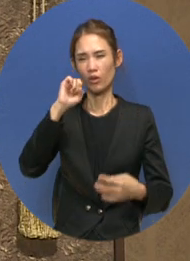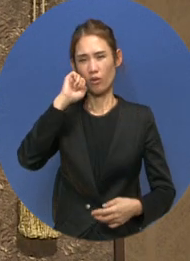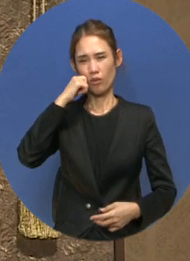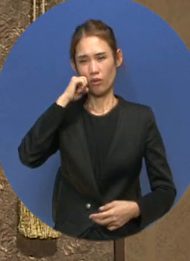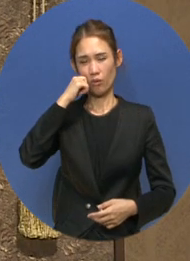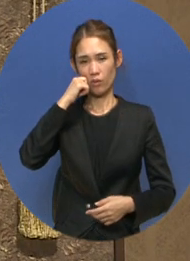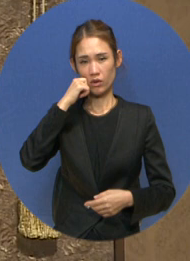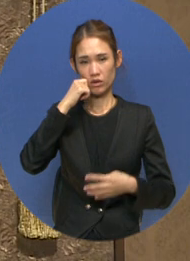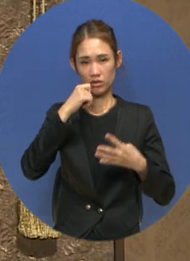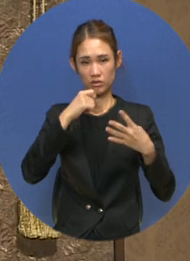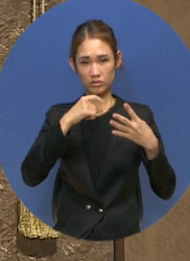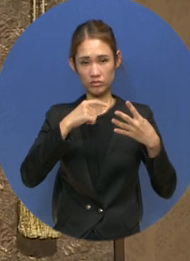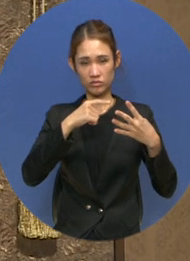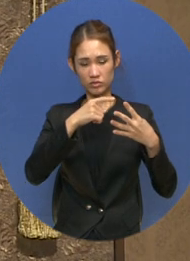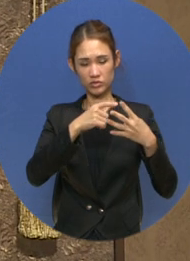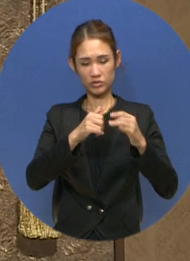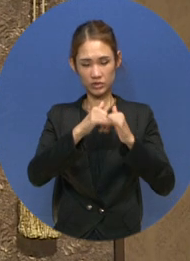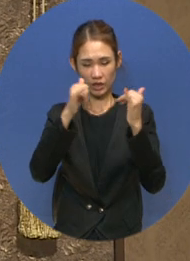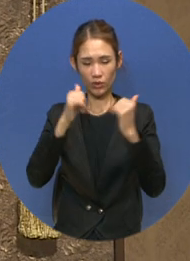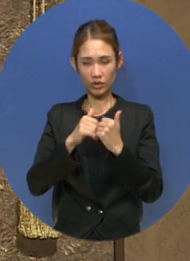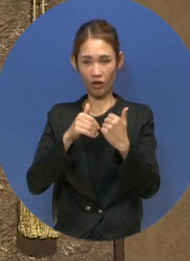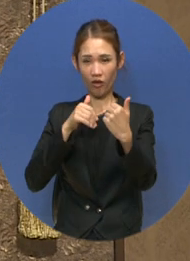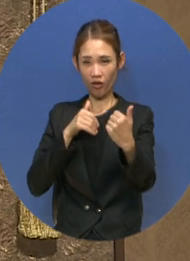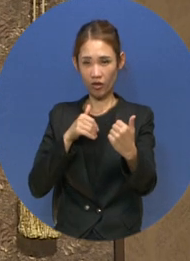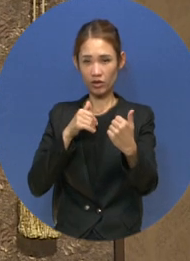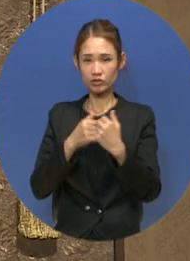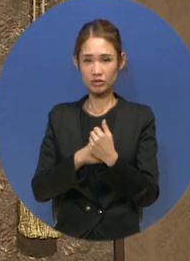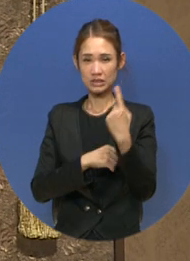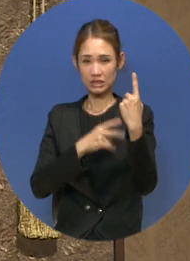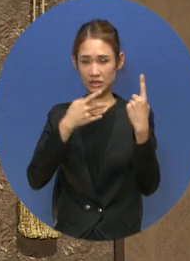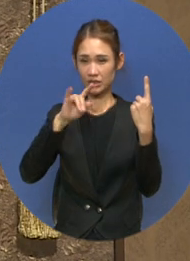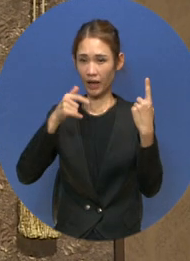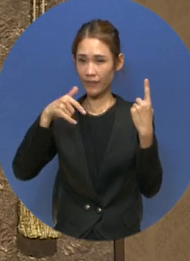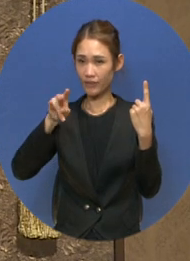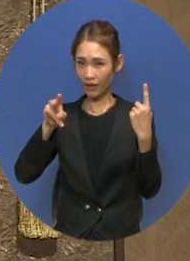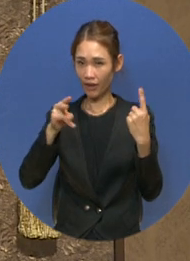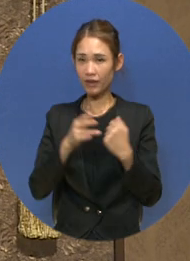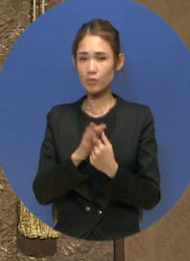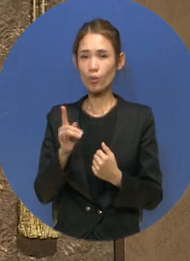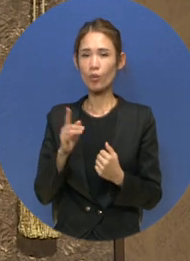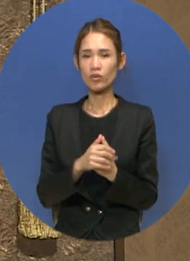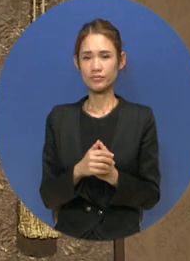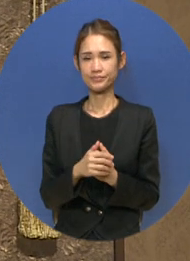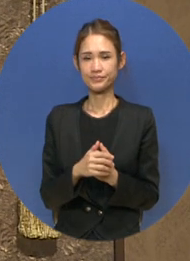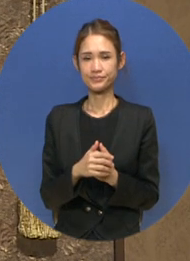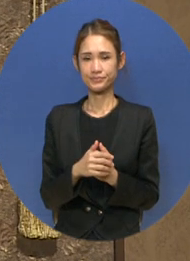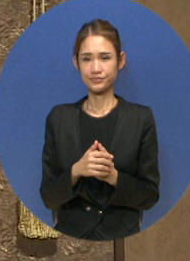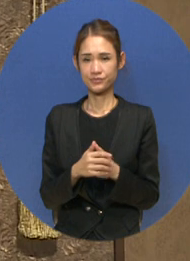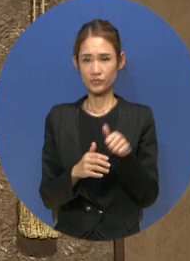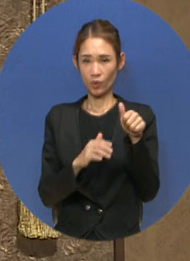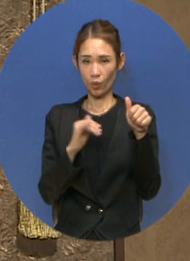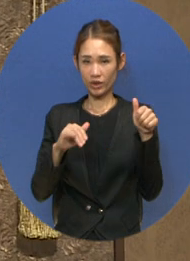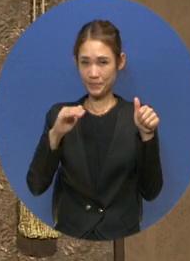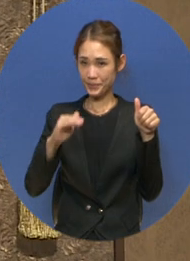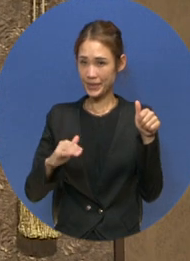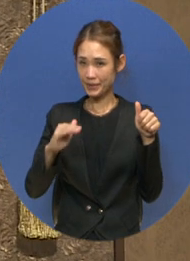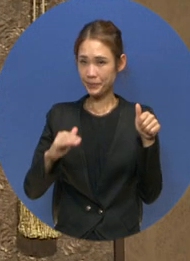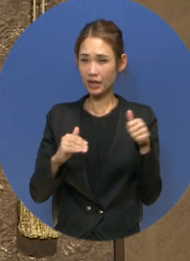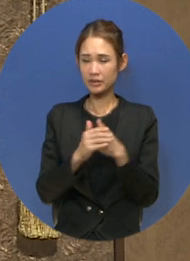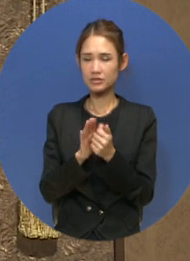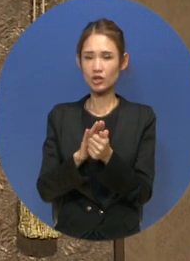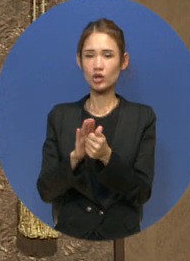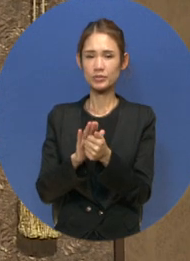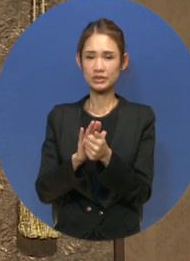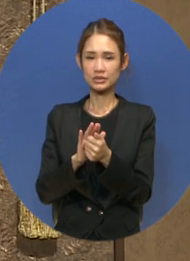이제 1단계를 1단계 그 사회적 거리두기 1단계로 이제 그 5인 미만의 어떤 그